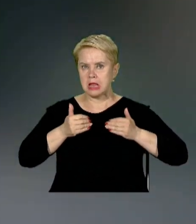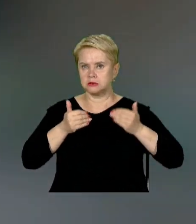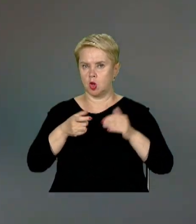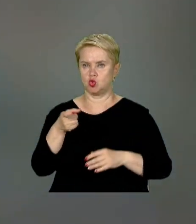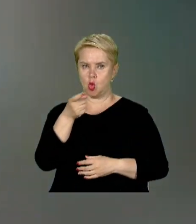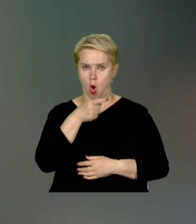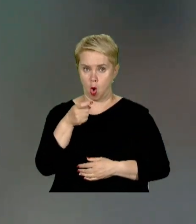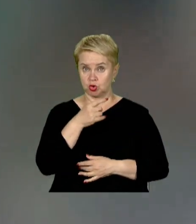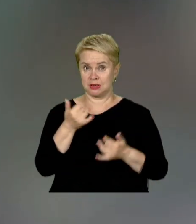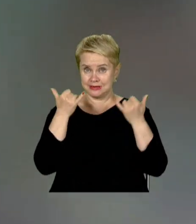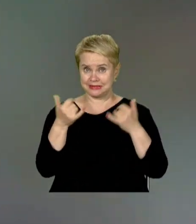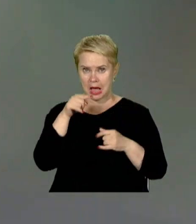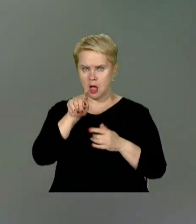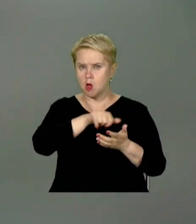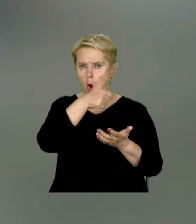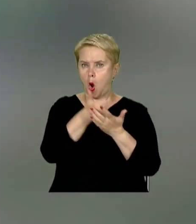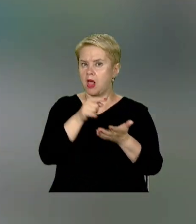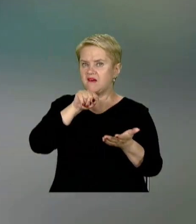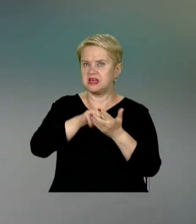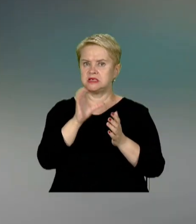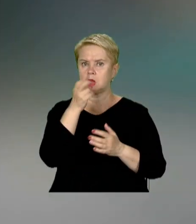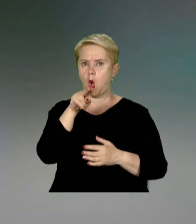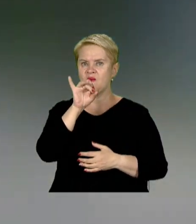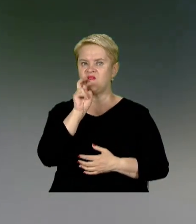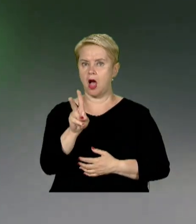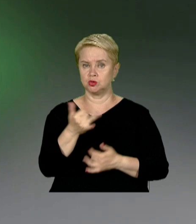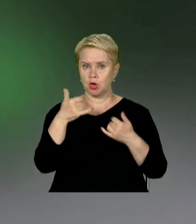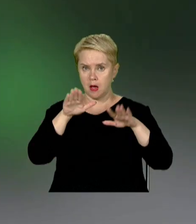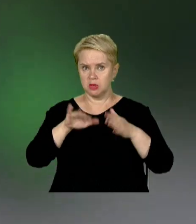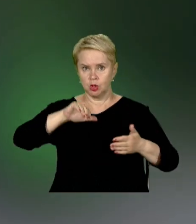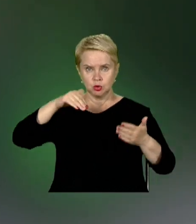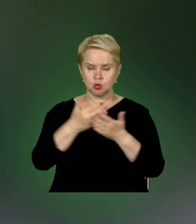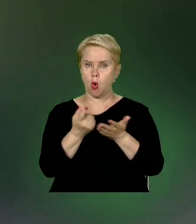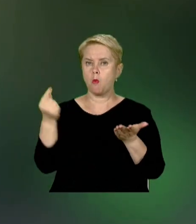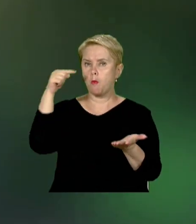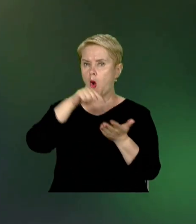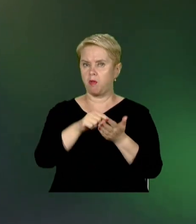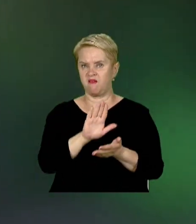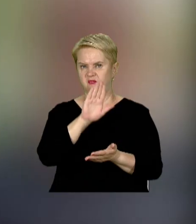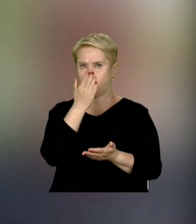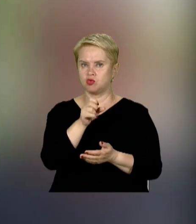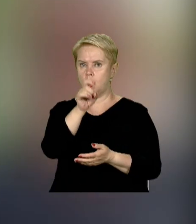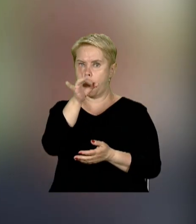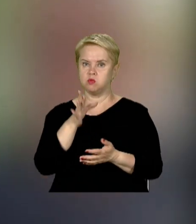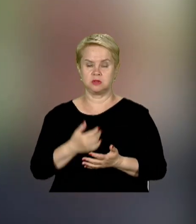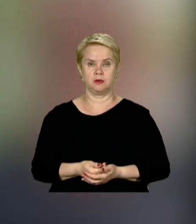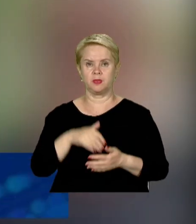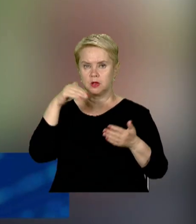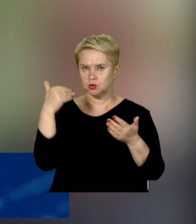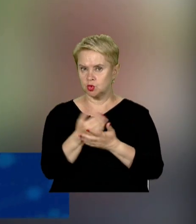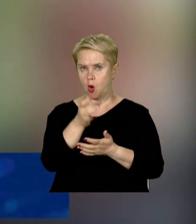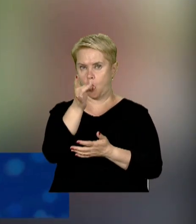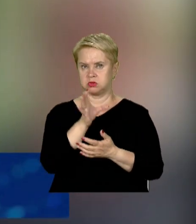на Донеччині. Зараз їхня головна ціль – Слов'янськ. Сьогодні місто знов потрапило під ворожий обстріл. Знову